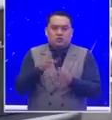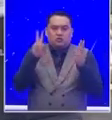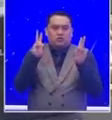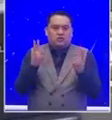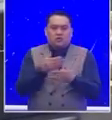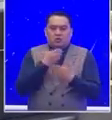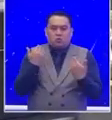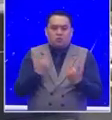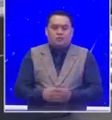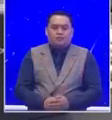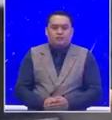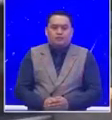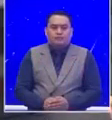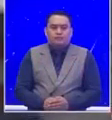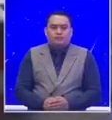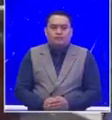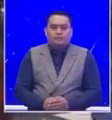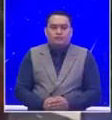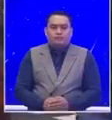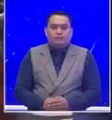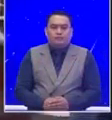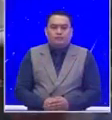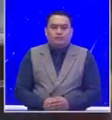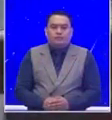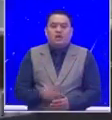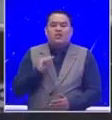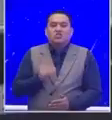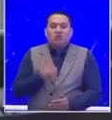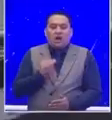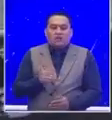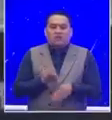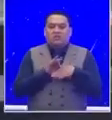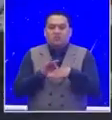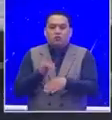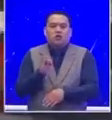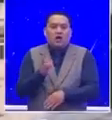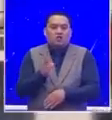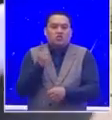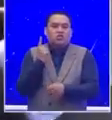значится. Еще раз хочу сказать, частный извоз запрещен.